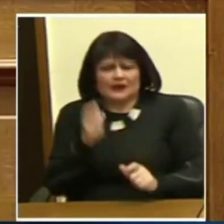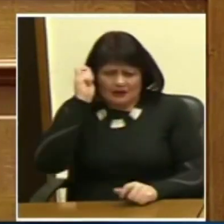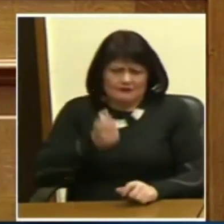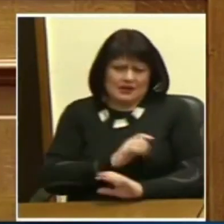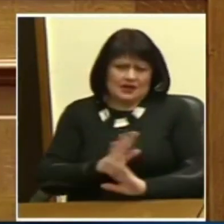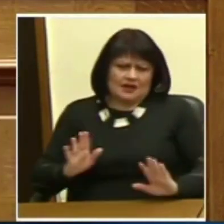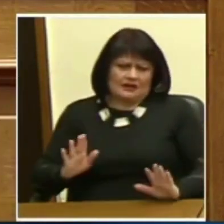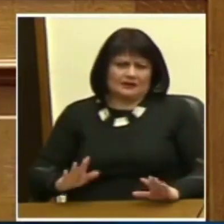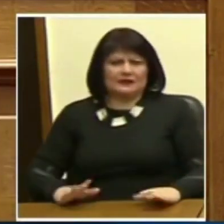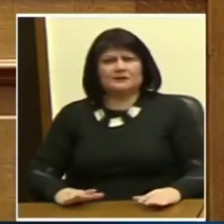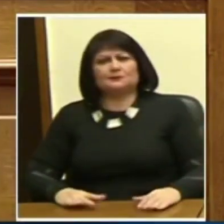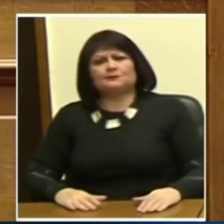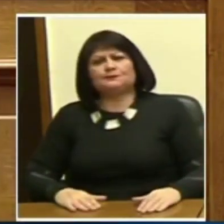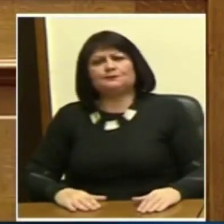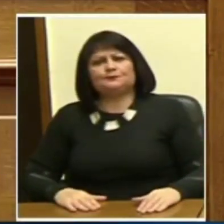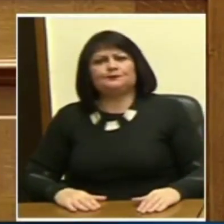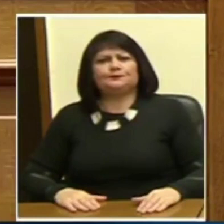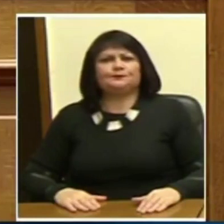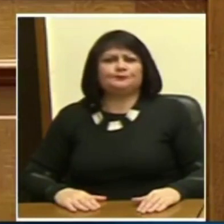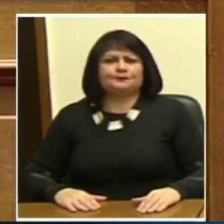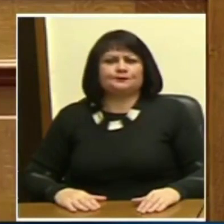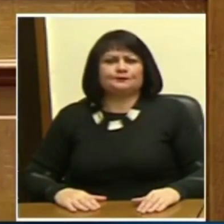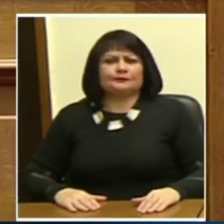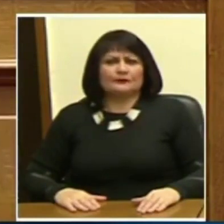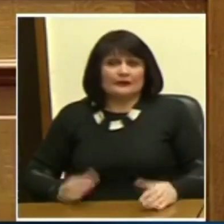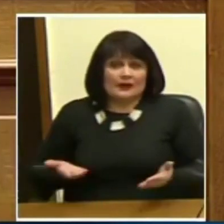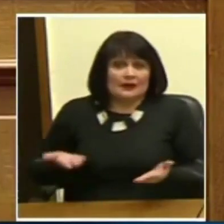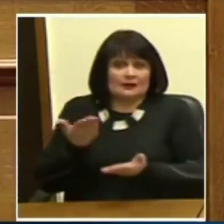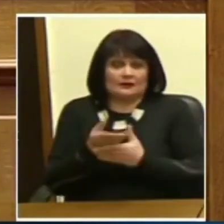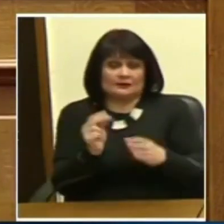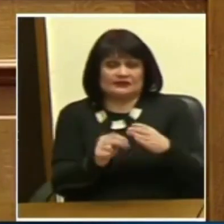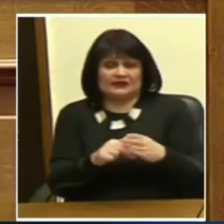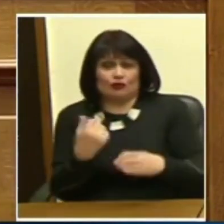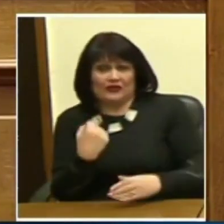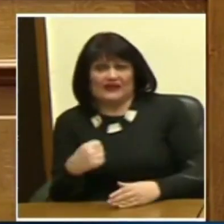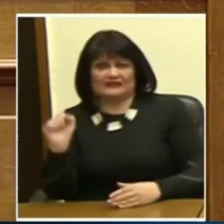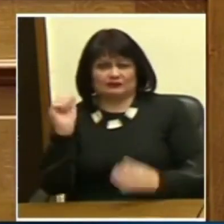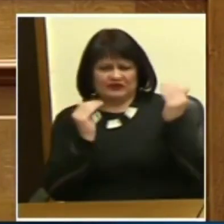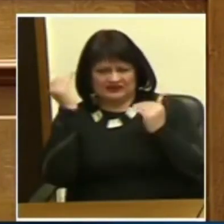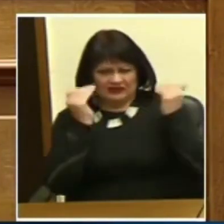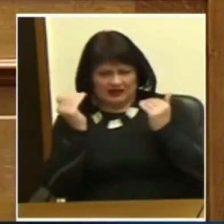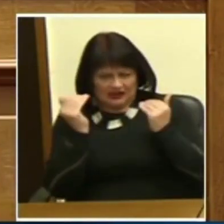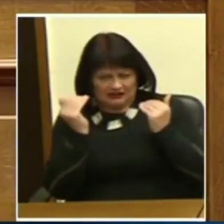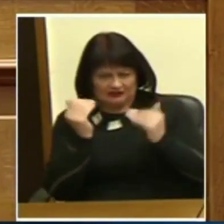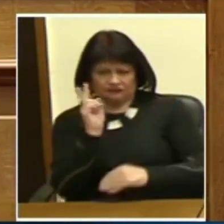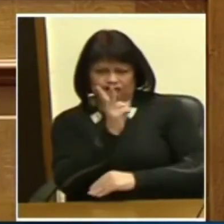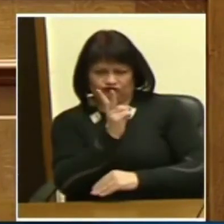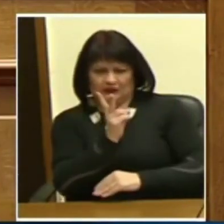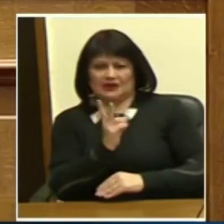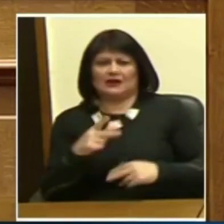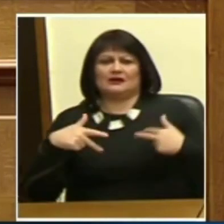Η καθιέρωση της επικοδομητικής ψήφου δυσπιστίας, σύμφωνα με την οποία η πρόταση δυσπιστίας κατά της κυβέρνησης θα πρέπει